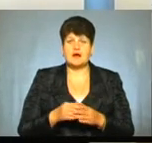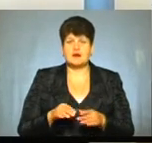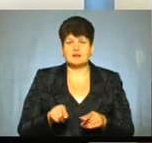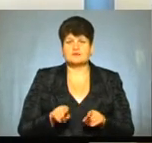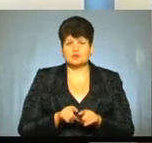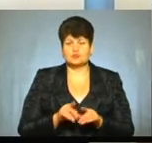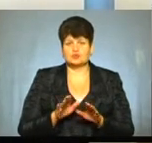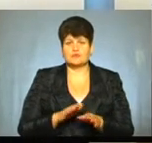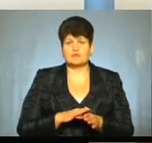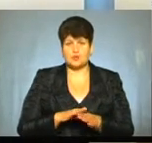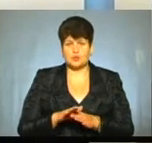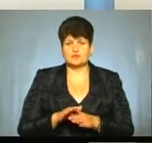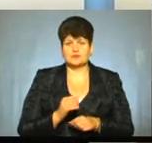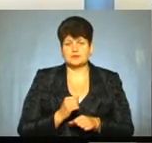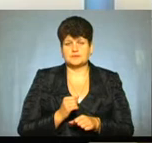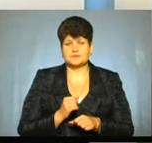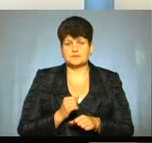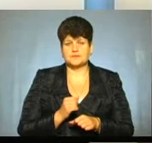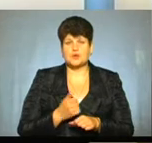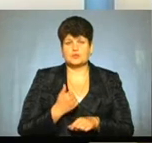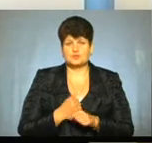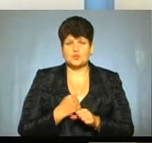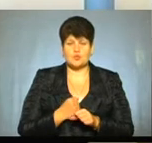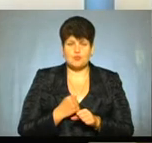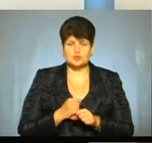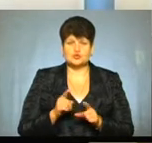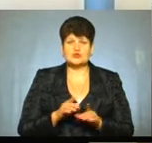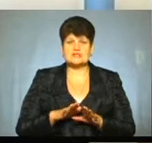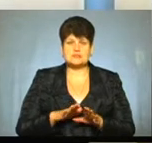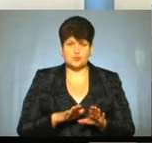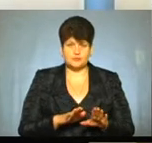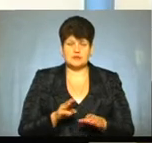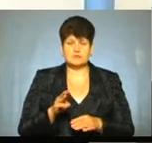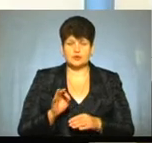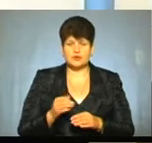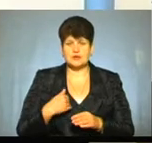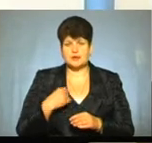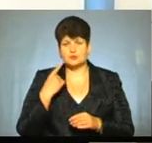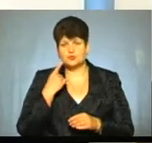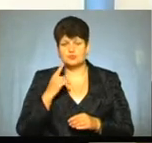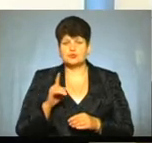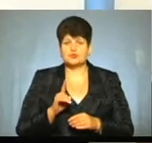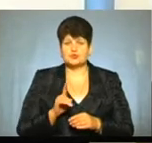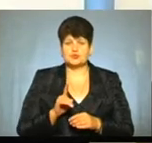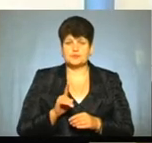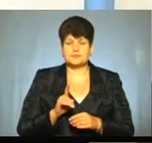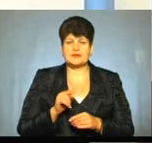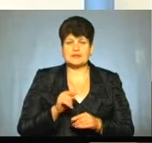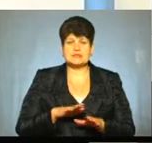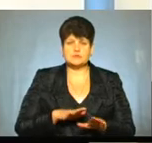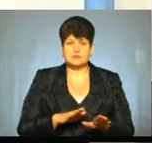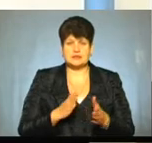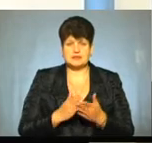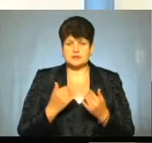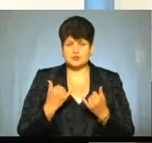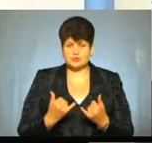заступників, але все одно будуть виконувати таку основну роботу. Щодо заступників, то я думаю, що ті заступники,